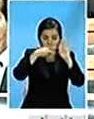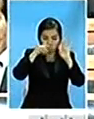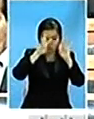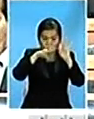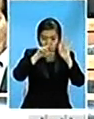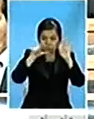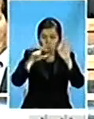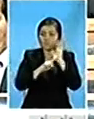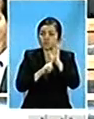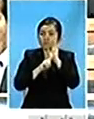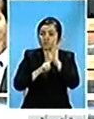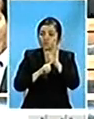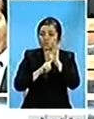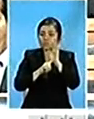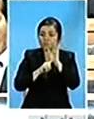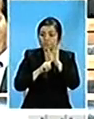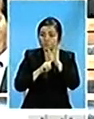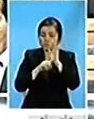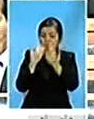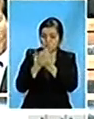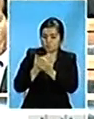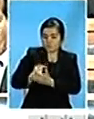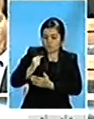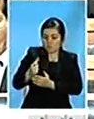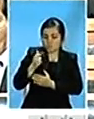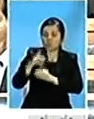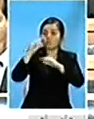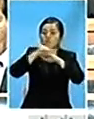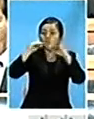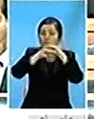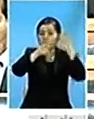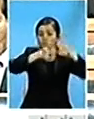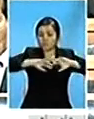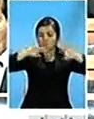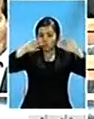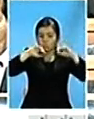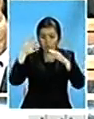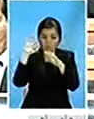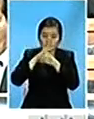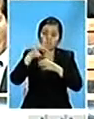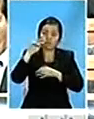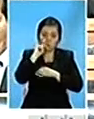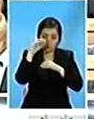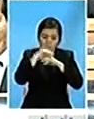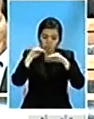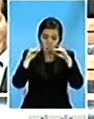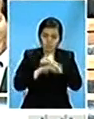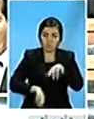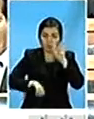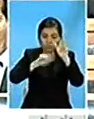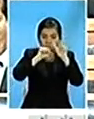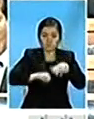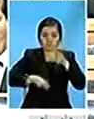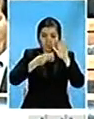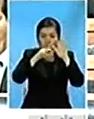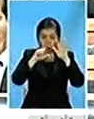ใช้การบริหารการใช้เงินโครงการบริหารทรัพยากรน้ำครับซึ่งเป็นเงินถึง 350,000 ล้านบ